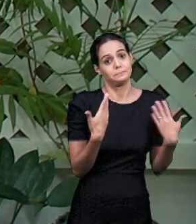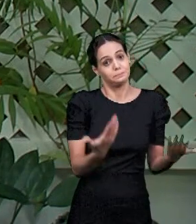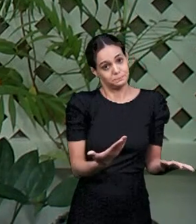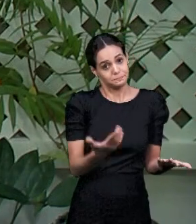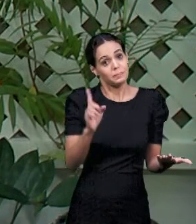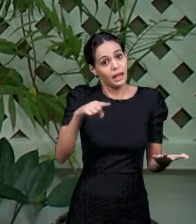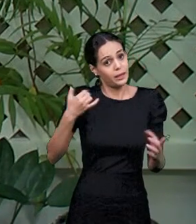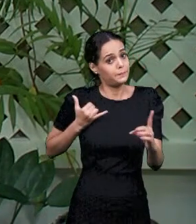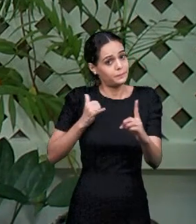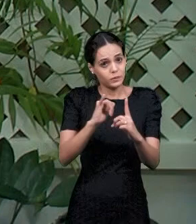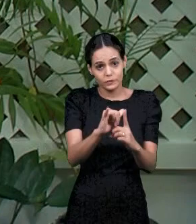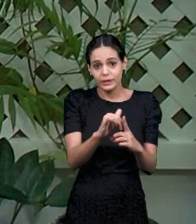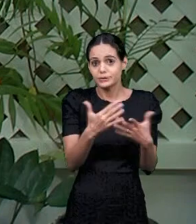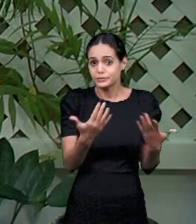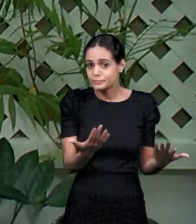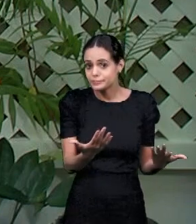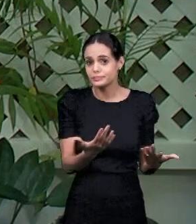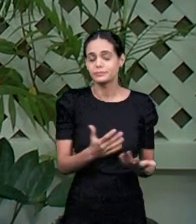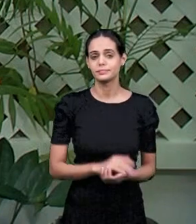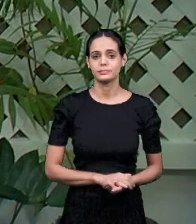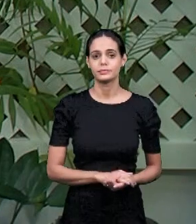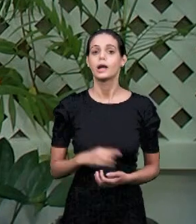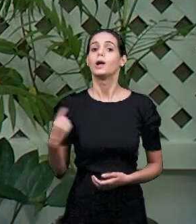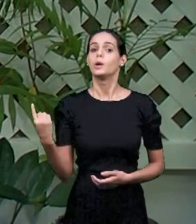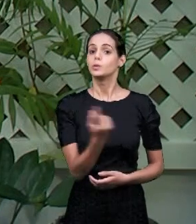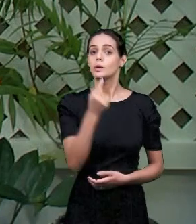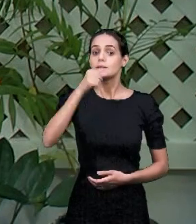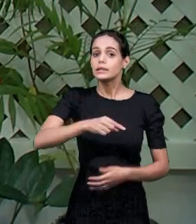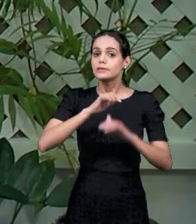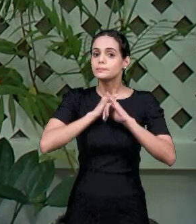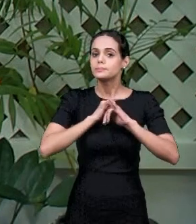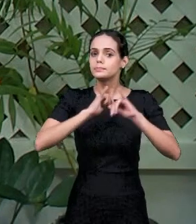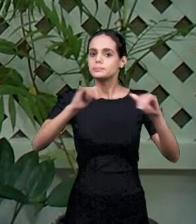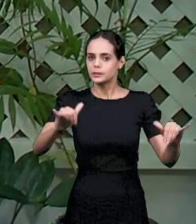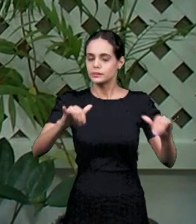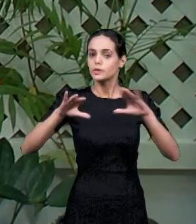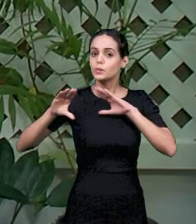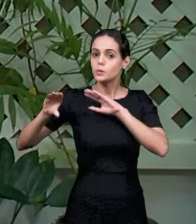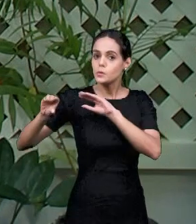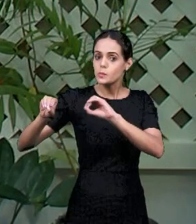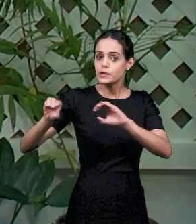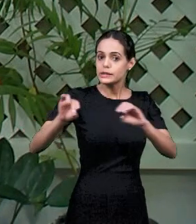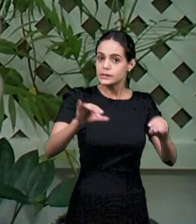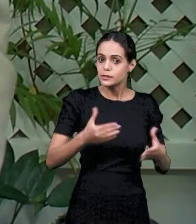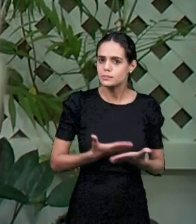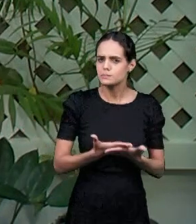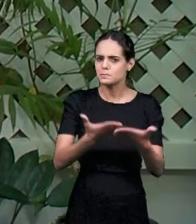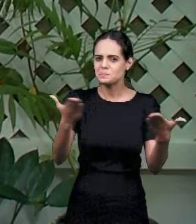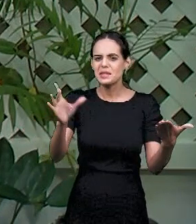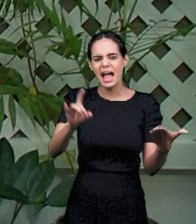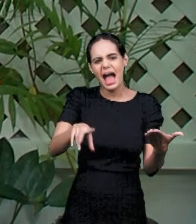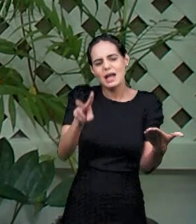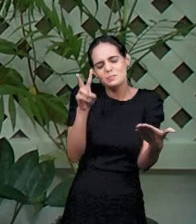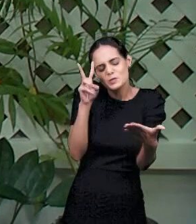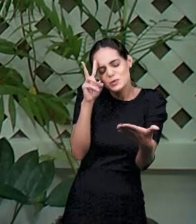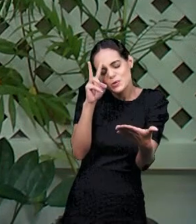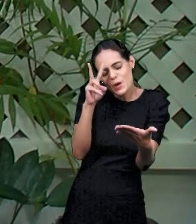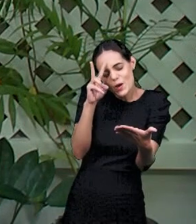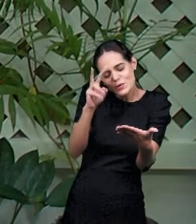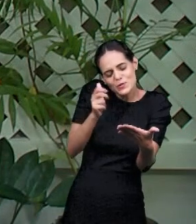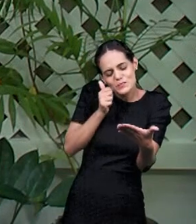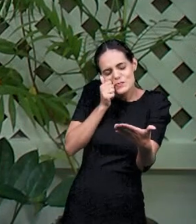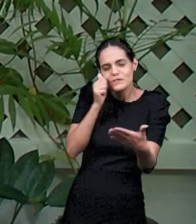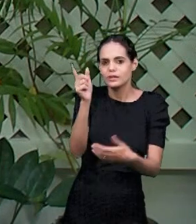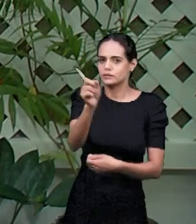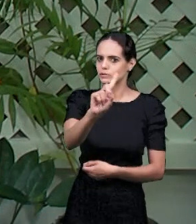Voici, mes frères et sœurs, nous sommes là pour dire aux frères et sœurs que l'enseignement qui est donné, ce n'est pas une petite histoire.